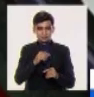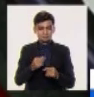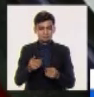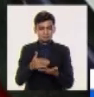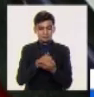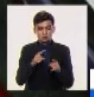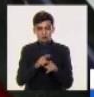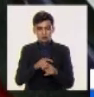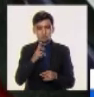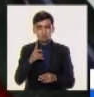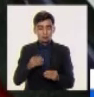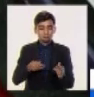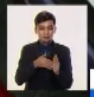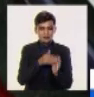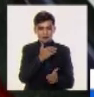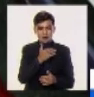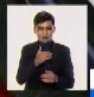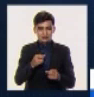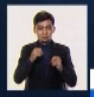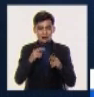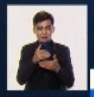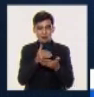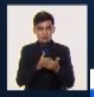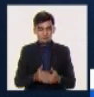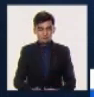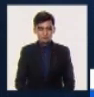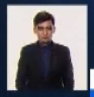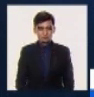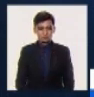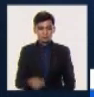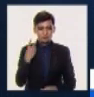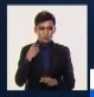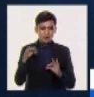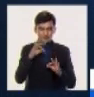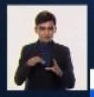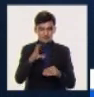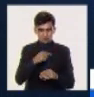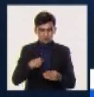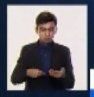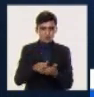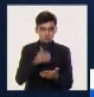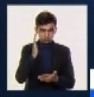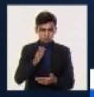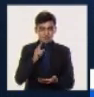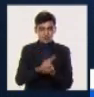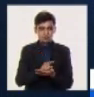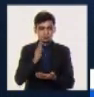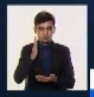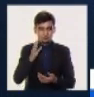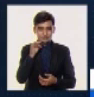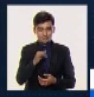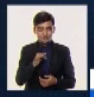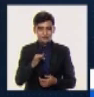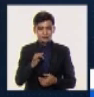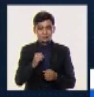которые якобы скоро вложатся в их социальный проект. С долгами, со всеми уже рассчитаемся в будущем. В